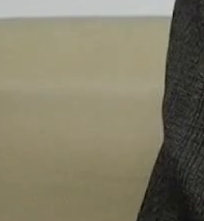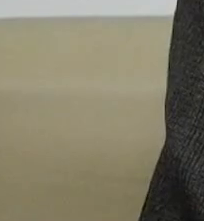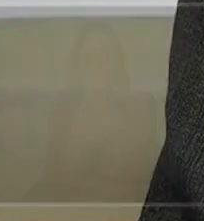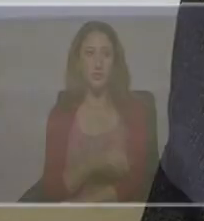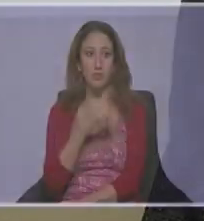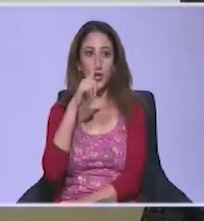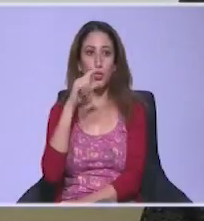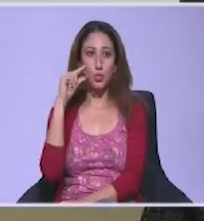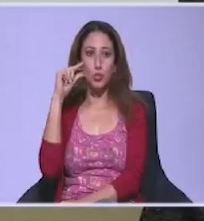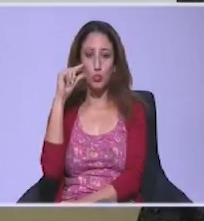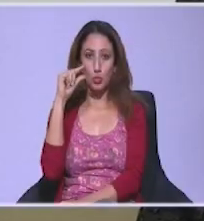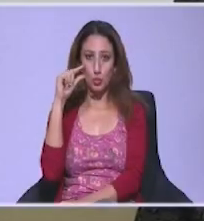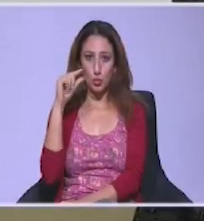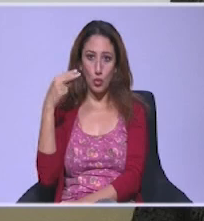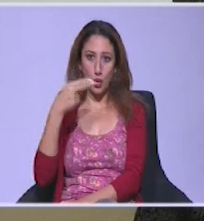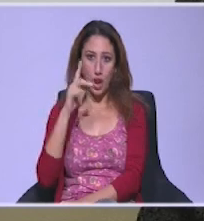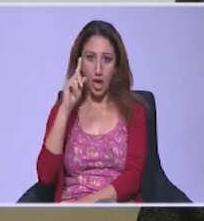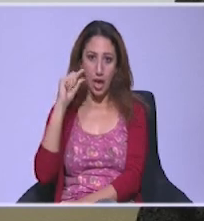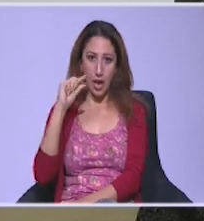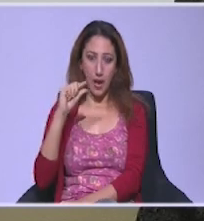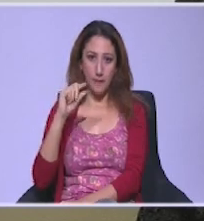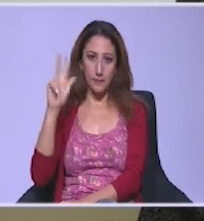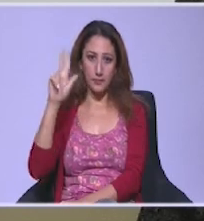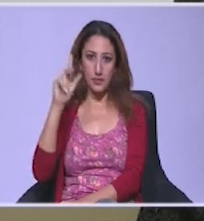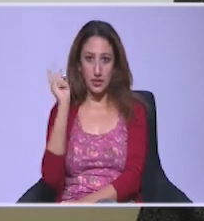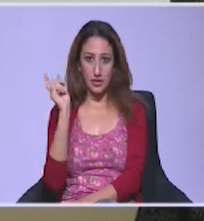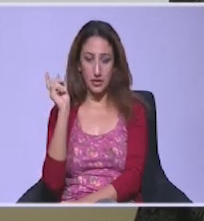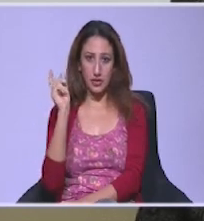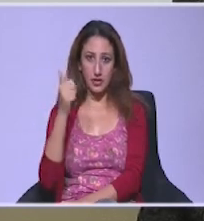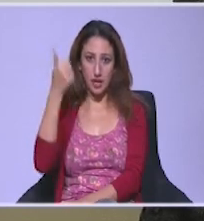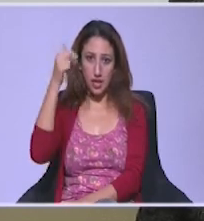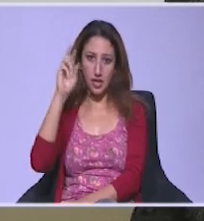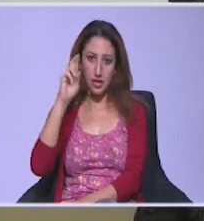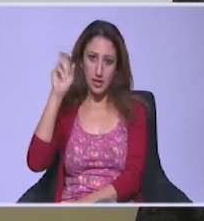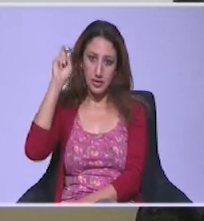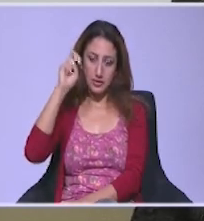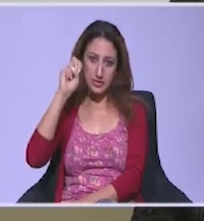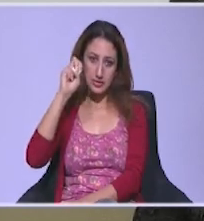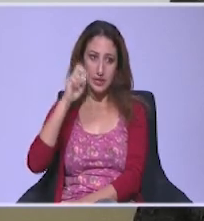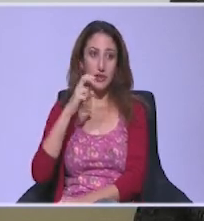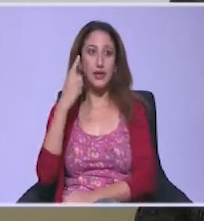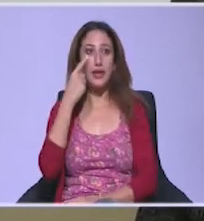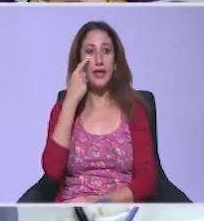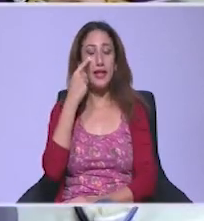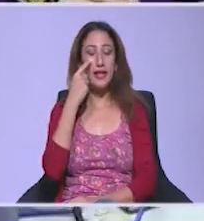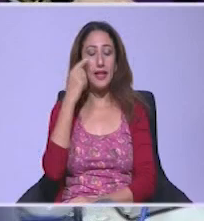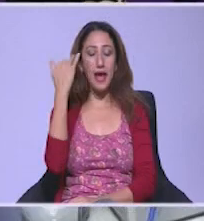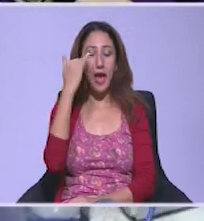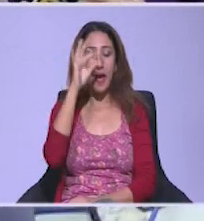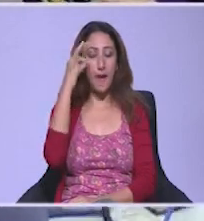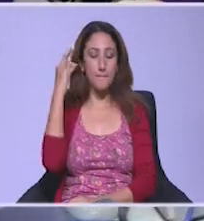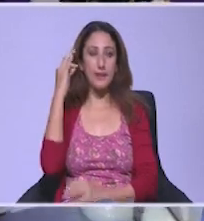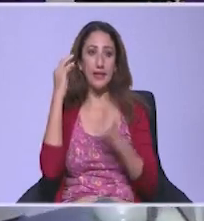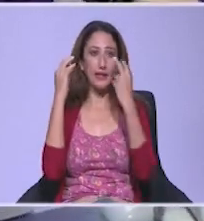دكتور عبد الرازق قال لي انت عينيك الاثنين مش عين واحده، انت هتعمل عمليتين في